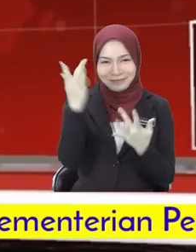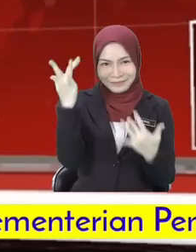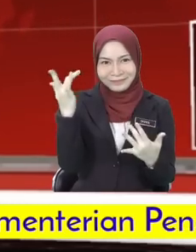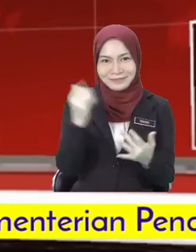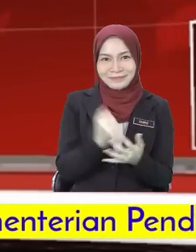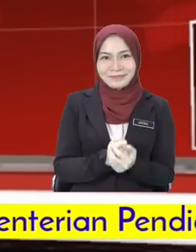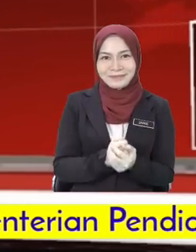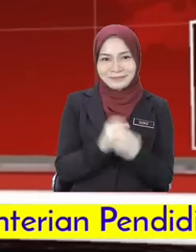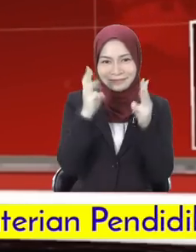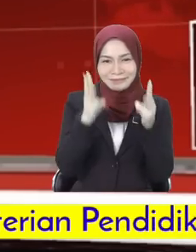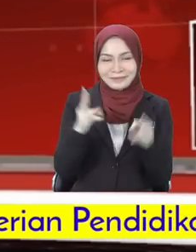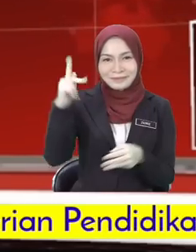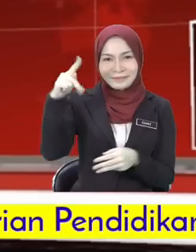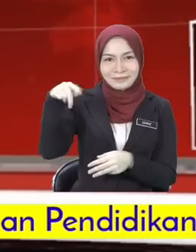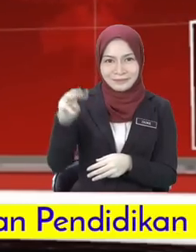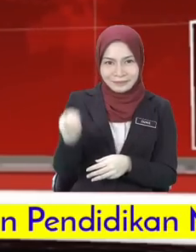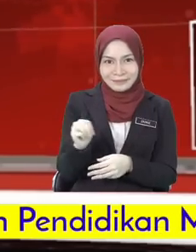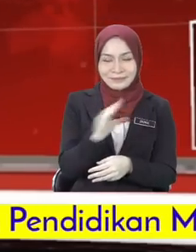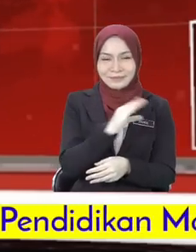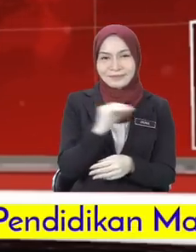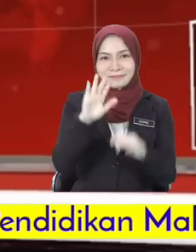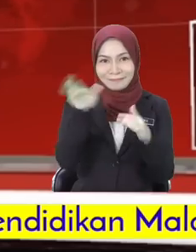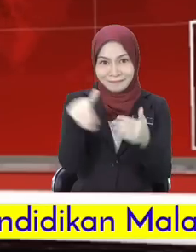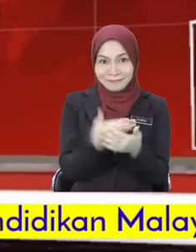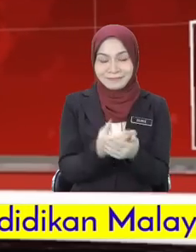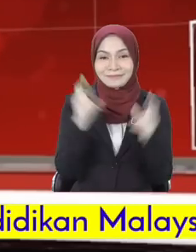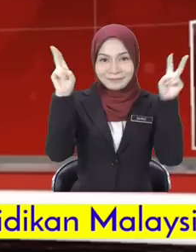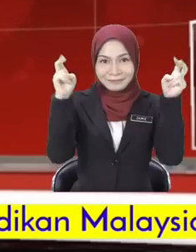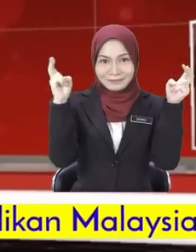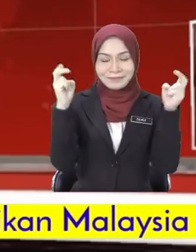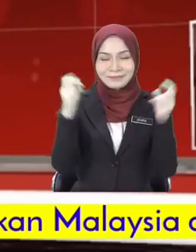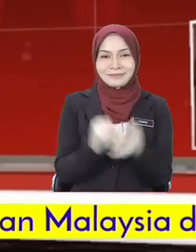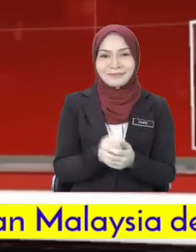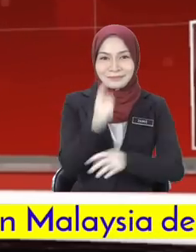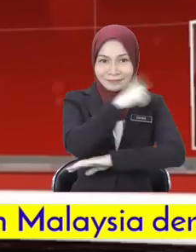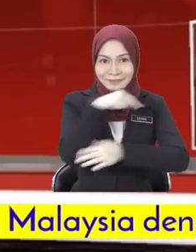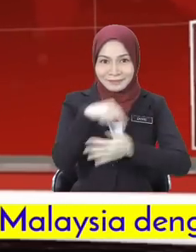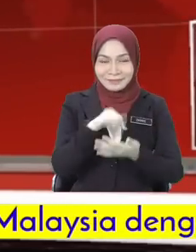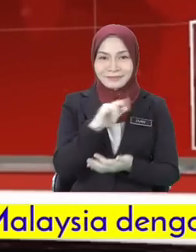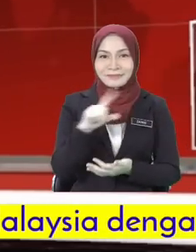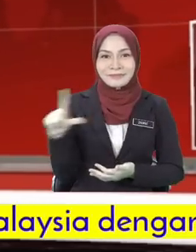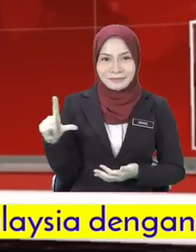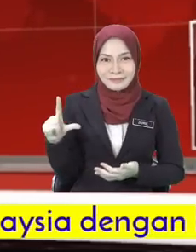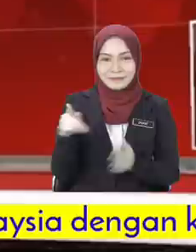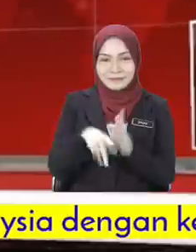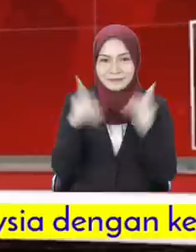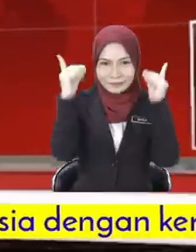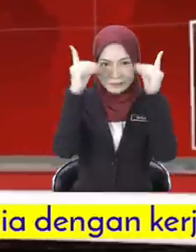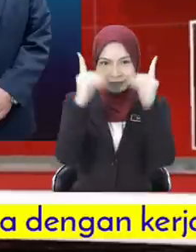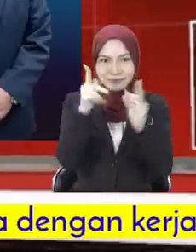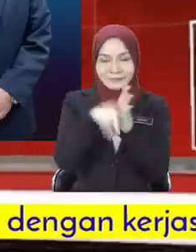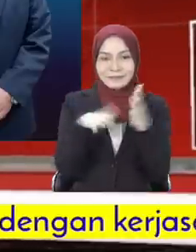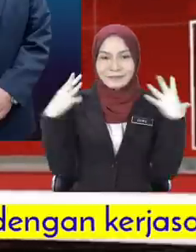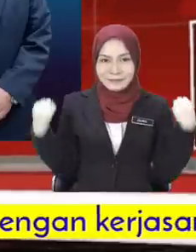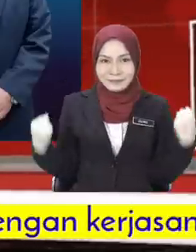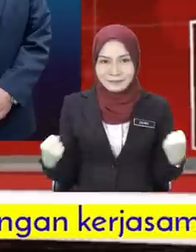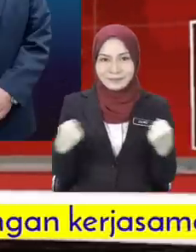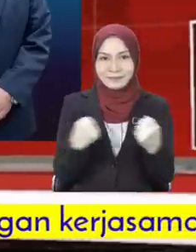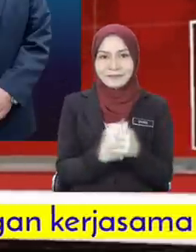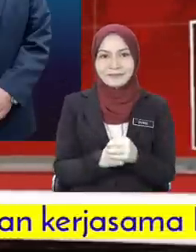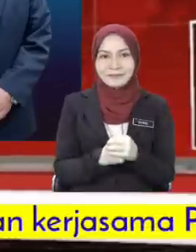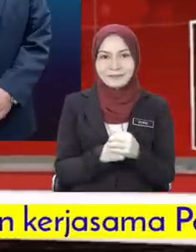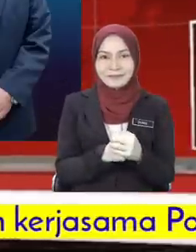dinanti-nantikan oleh warga KPM dan masyarakat di Lazada kita pada hari ini ialah pendidikan